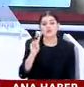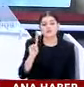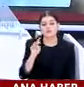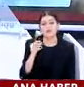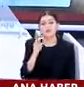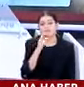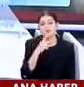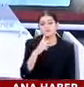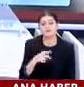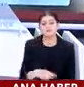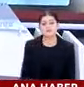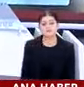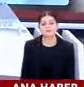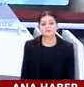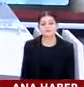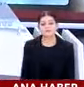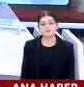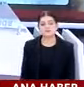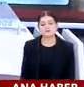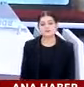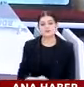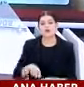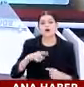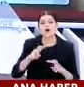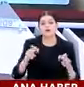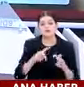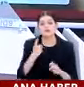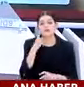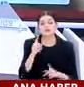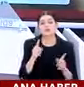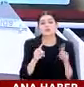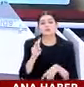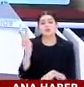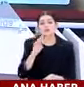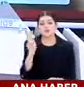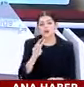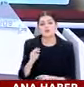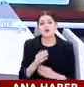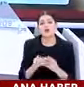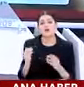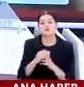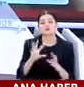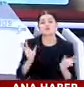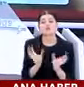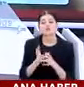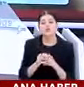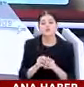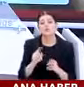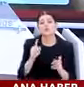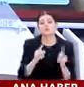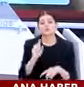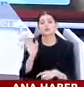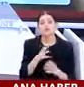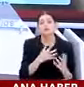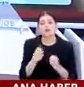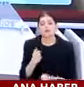Türkiye İstatistik Kurumu'nun araştırmalarıyla açığa çıkmıştı %20'lik en üst dilim toplam gelirin takribi yüzde ellisini